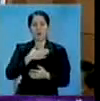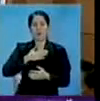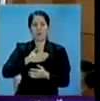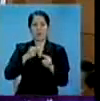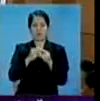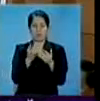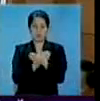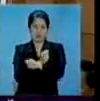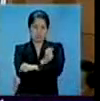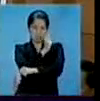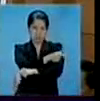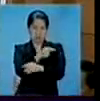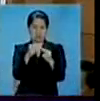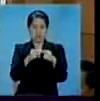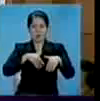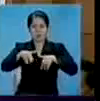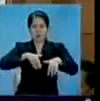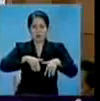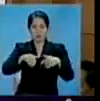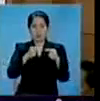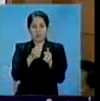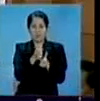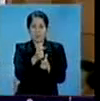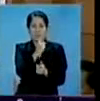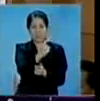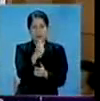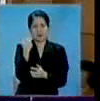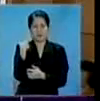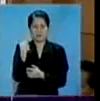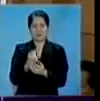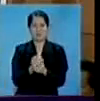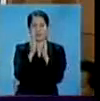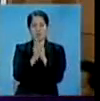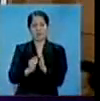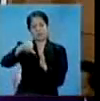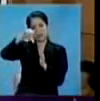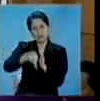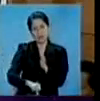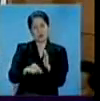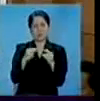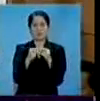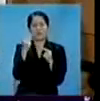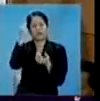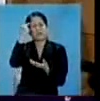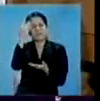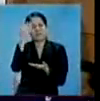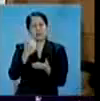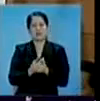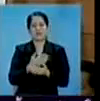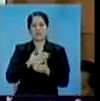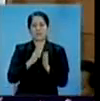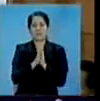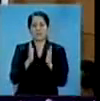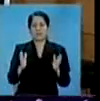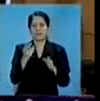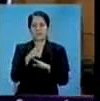ายยิงใส่ประชาชนคนที่เลวที่สุดยังคิดไม่ได้เลยครับในโลกนี้ผมขอบคุณท่านประธ